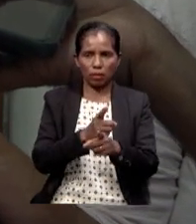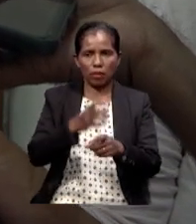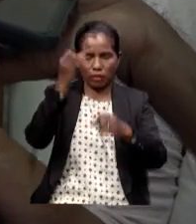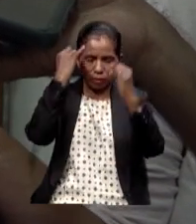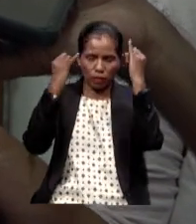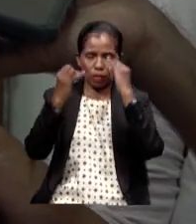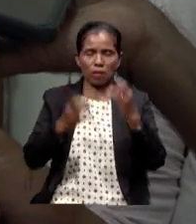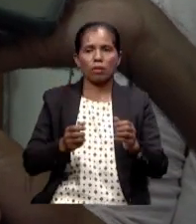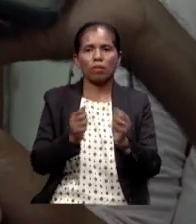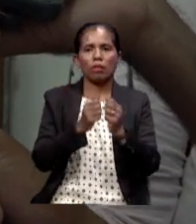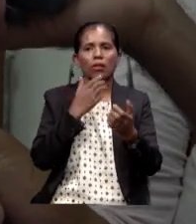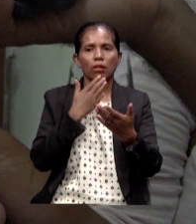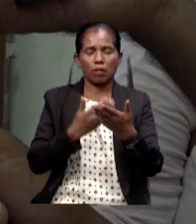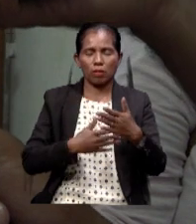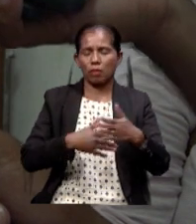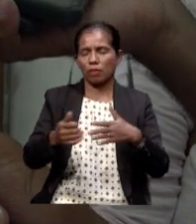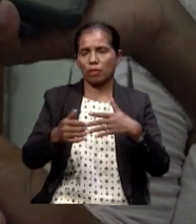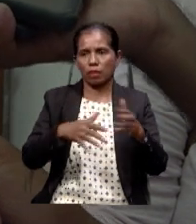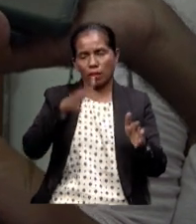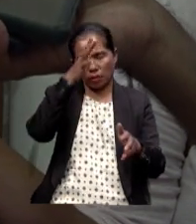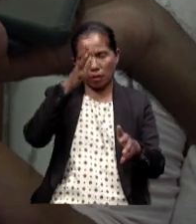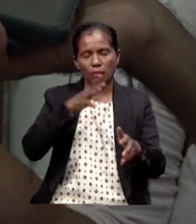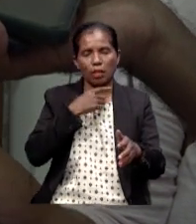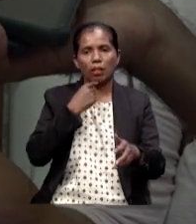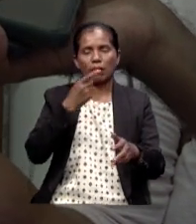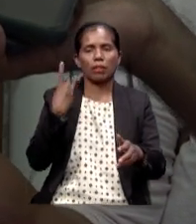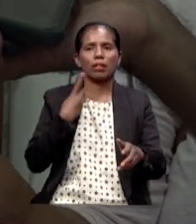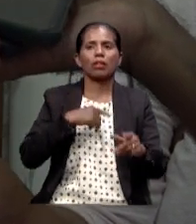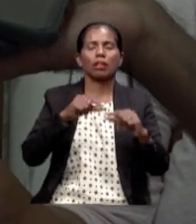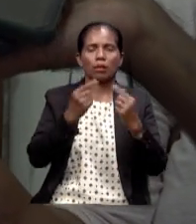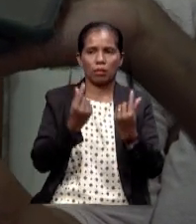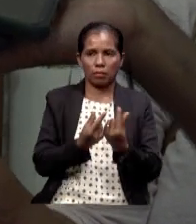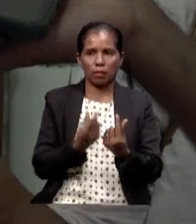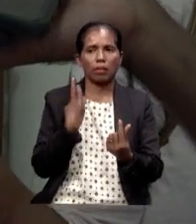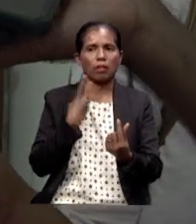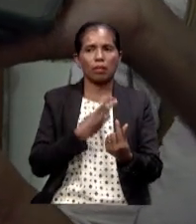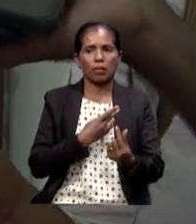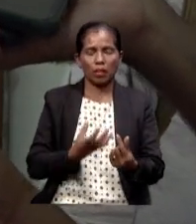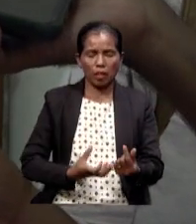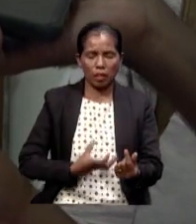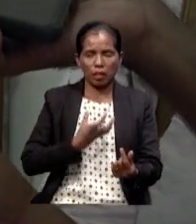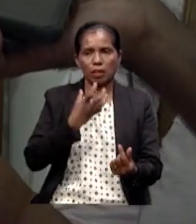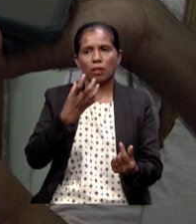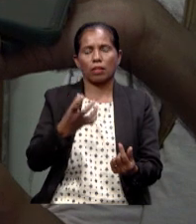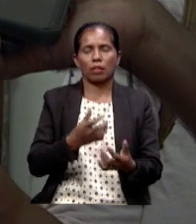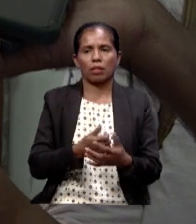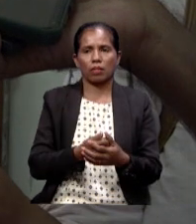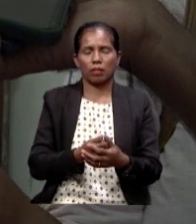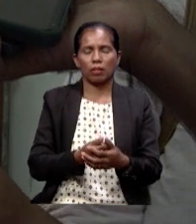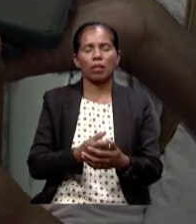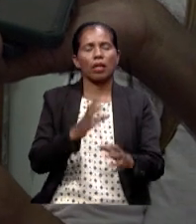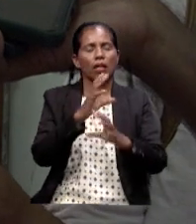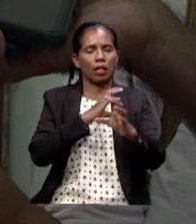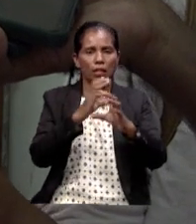dia. Conforme ina aman hatete baitene ekipa dia, ami hiru situ aman atrazu ambulansi.